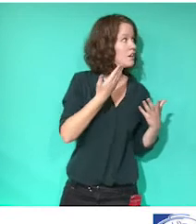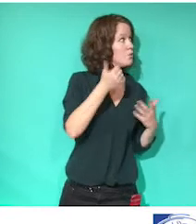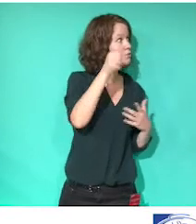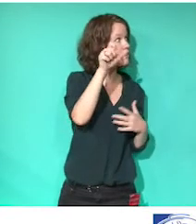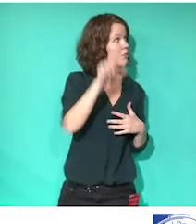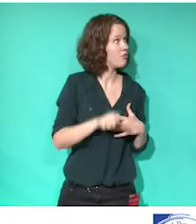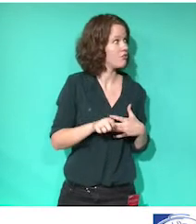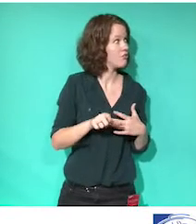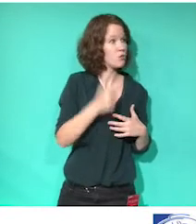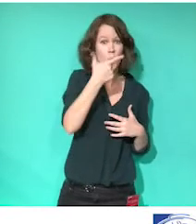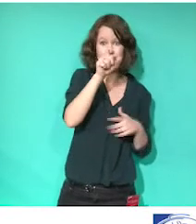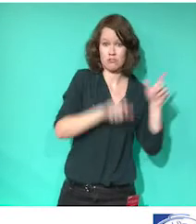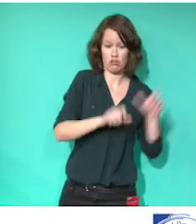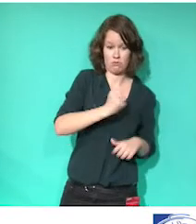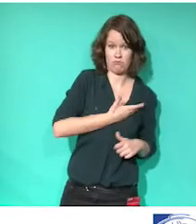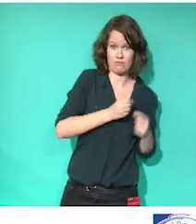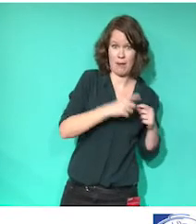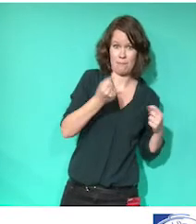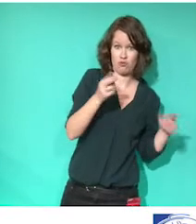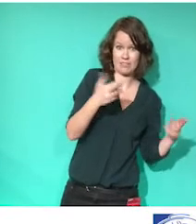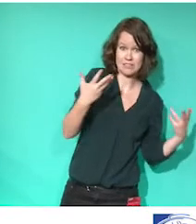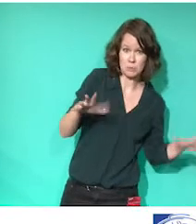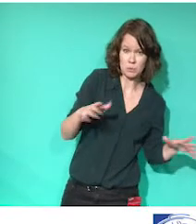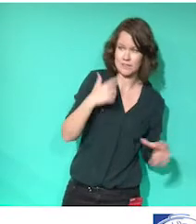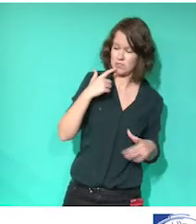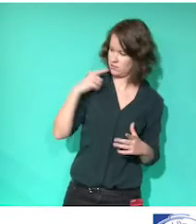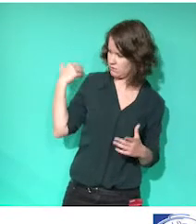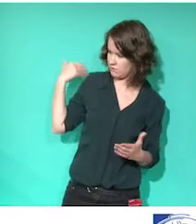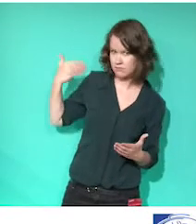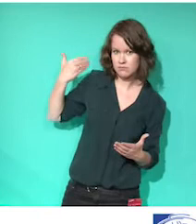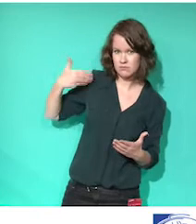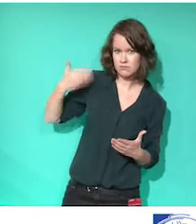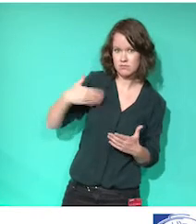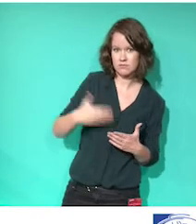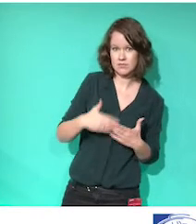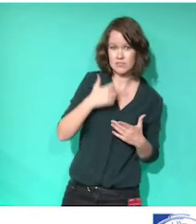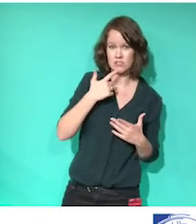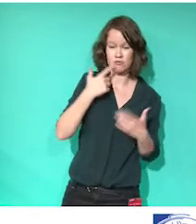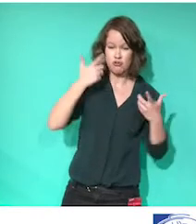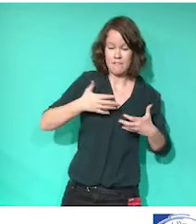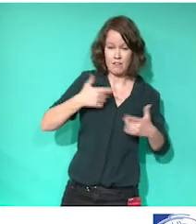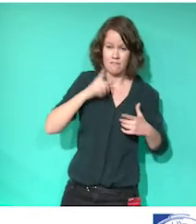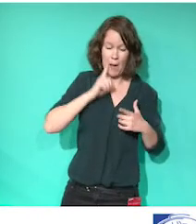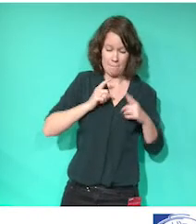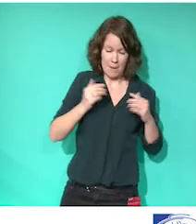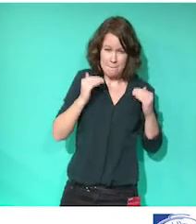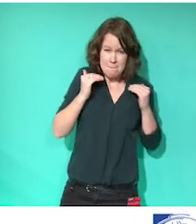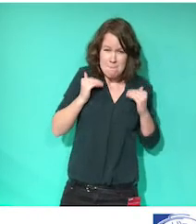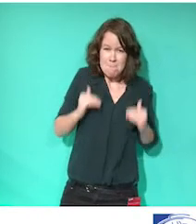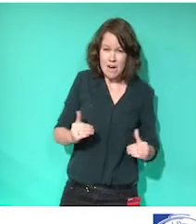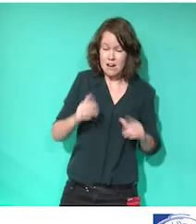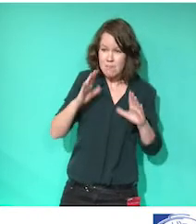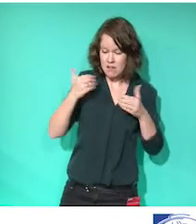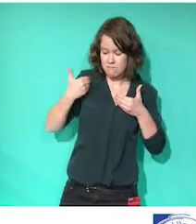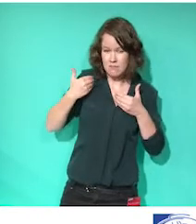En tout cas, depuis 10 ans, tous les indicateurs chiffrés se maintiennent avec une stabilité vertigineuse, à croire que dans le monde de